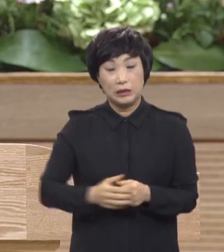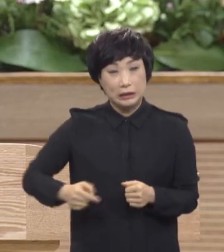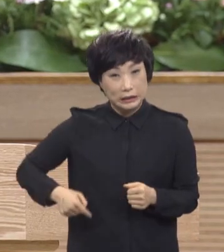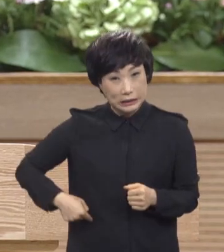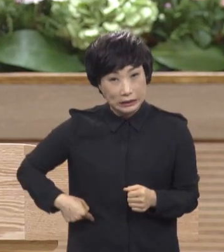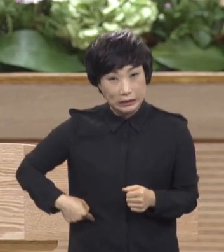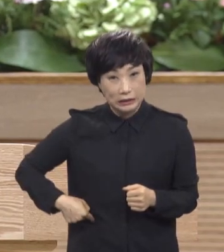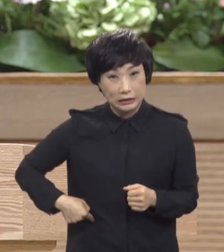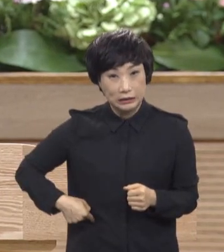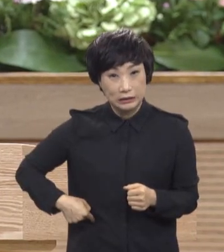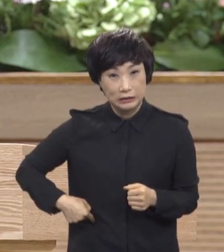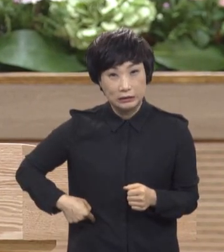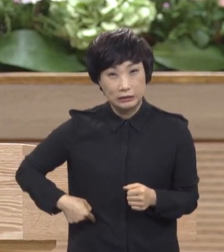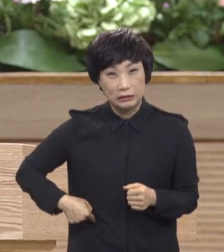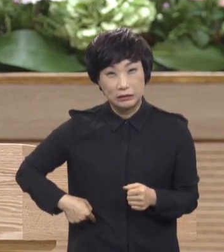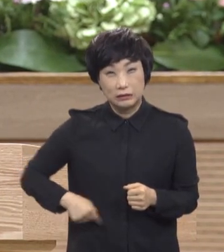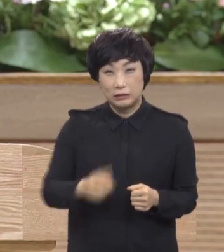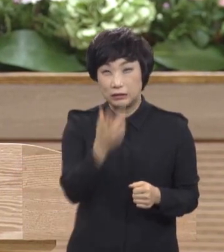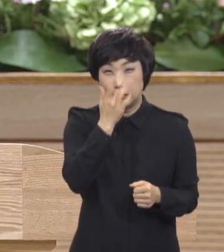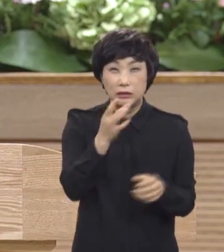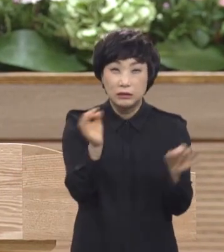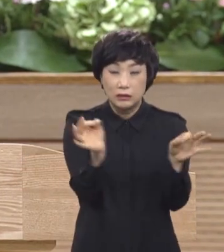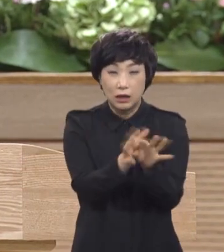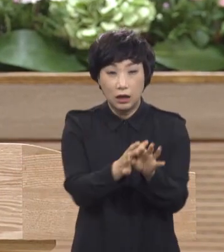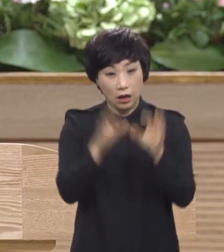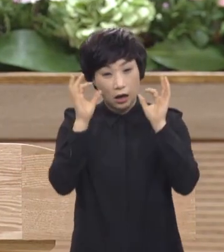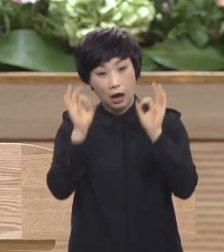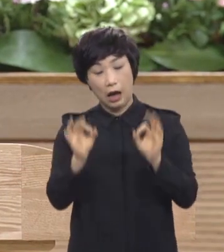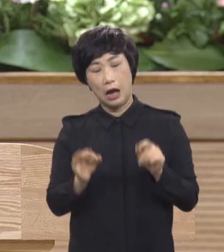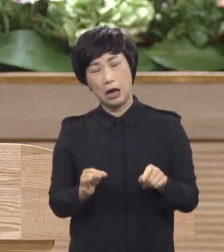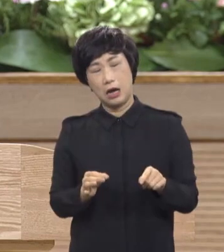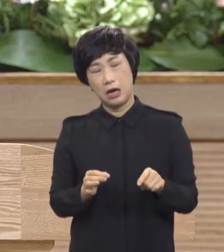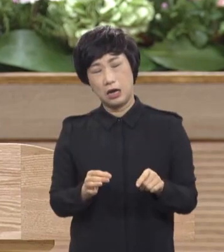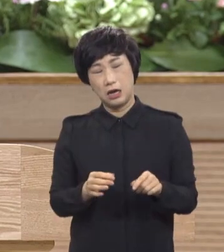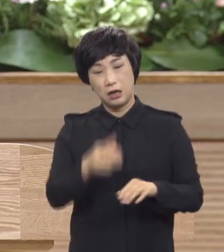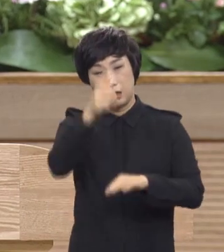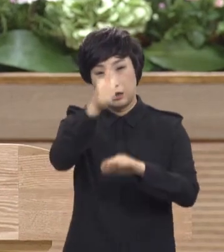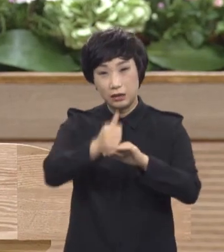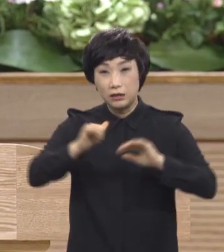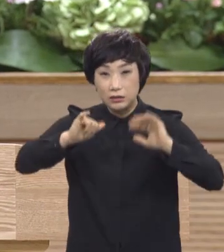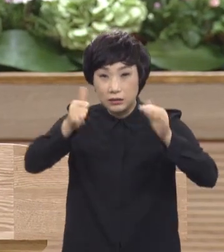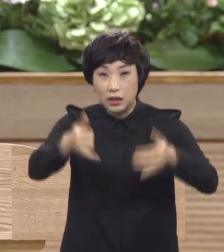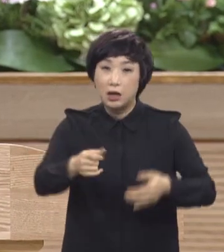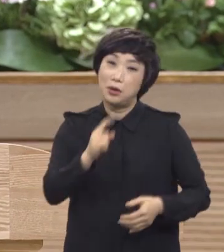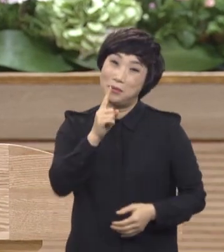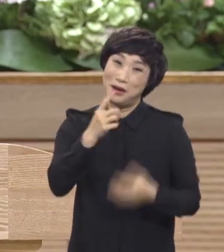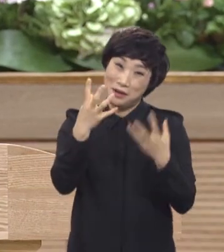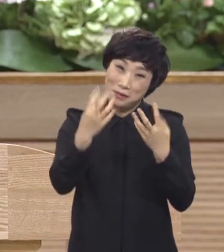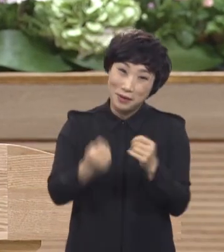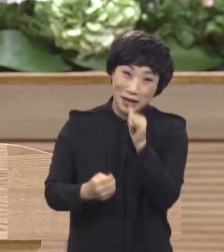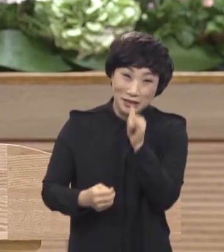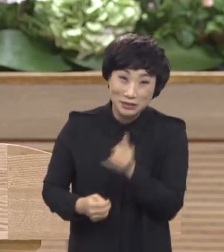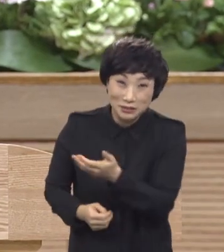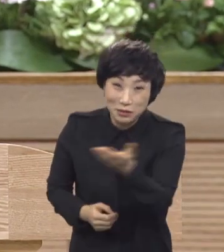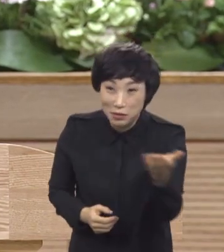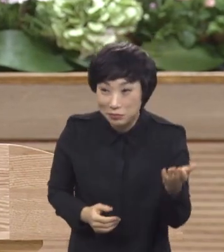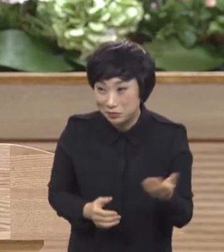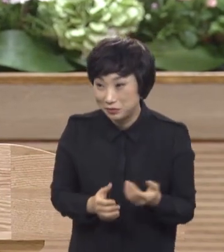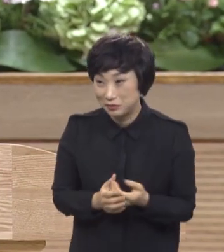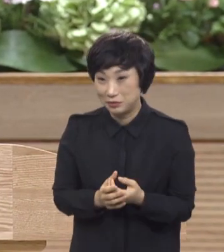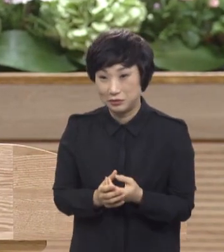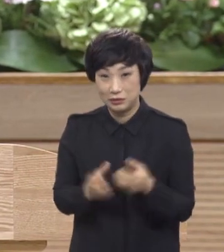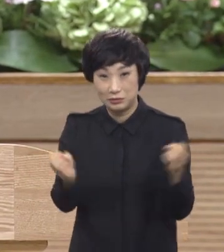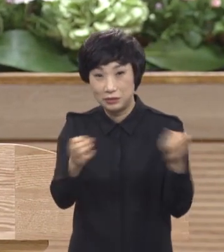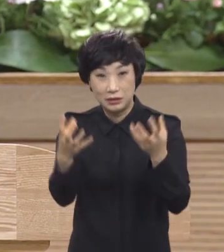양심의 파괴를 바라보면서 참 발세구나 이렇게